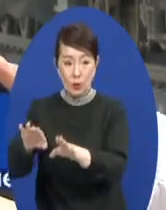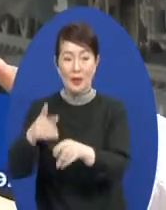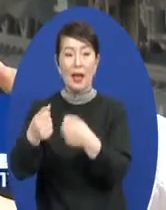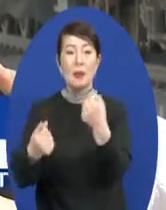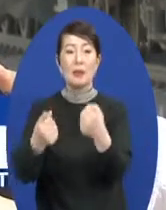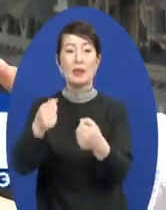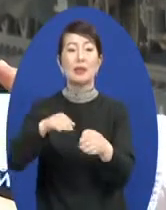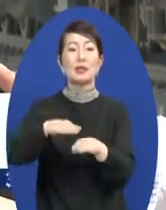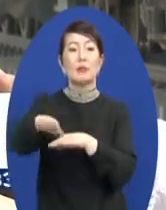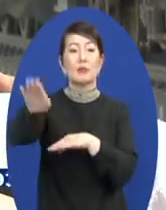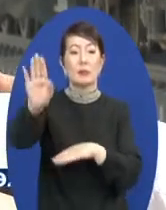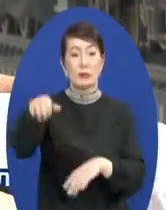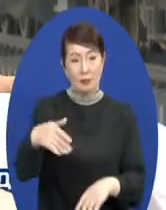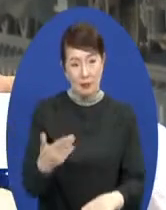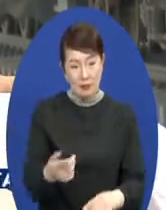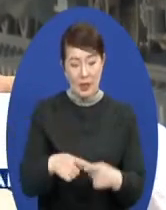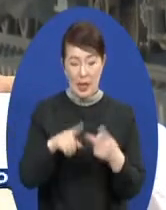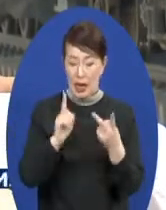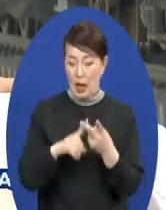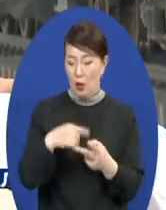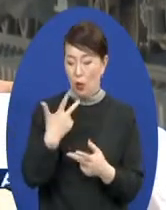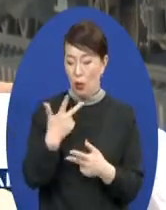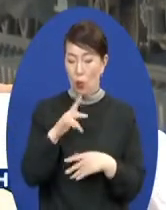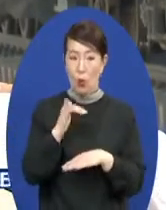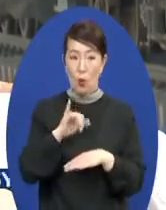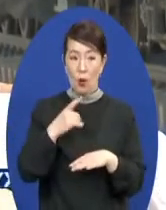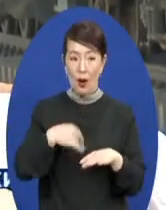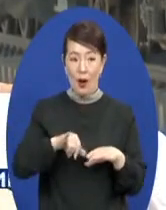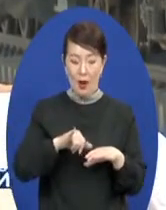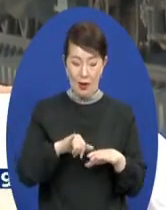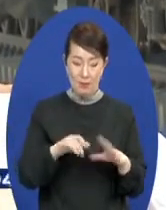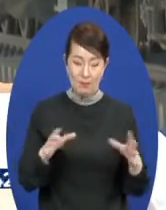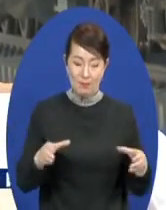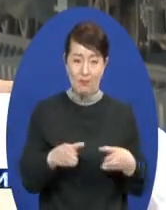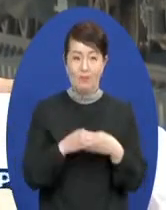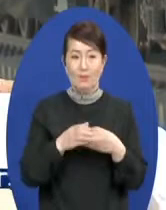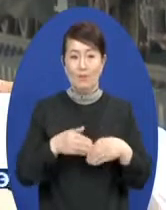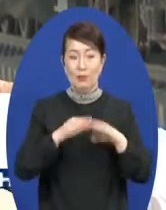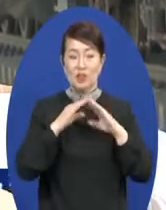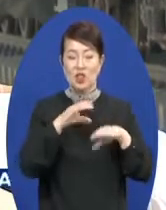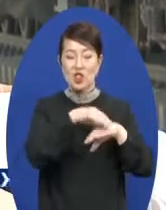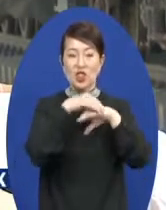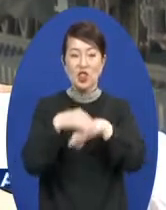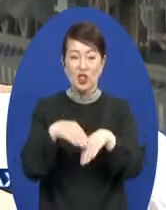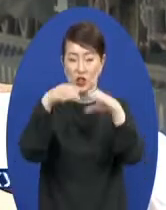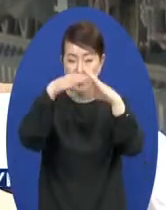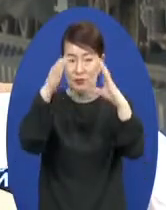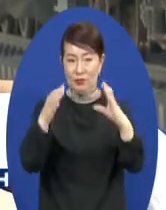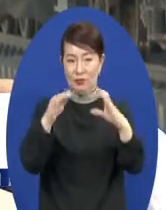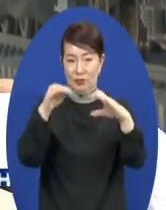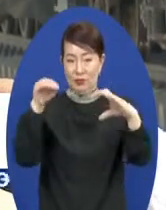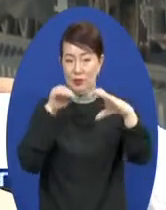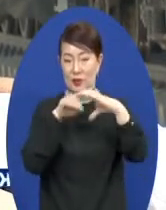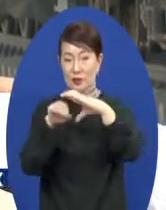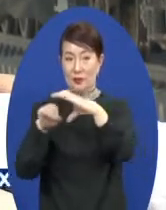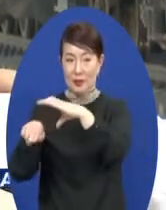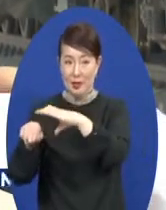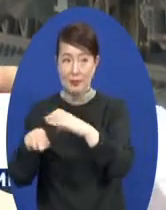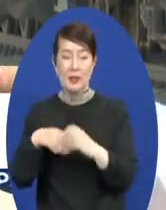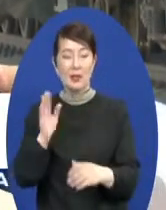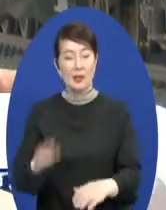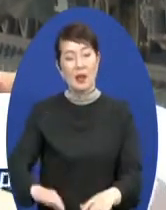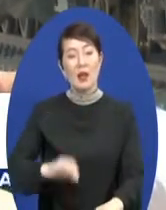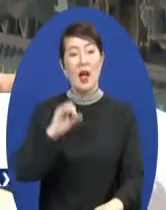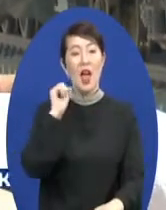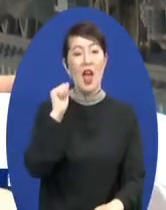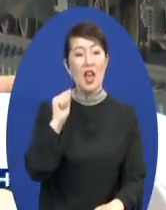автсан. За, мөн одоо манай гурван уурхайн хамтарч байгуулсан чингэлгийн терминал. За, тэгээ ирээдүйд бий болох